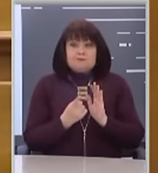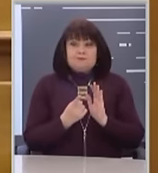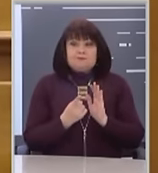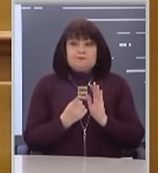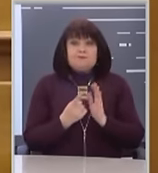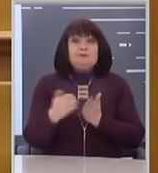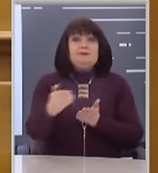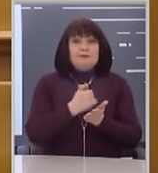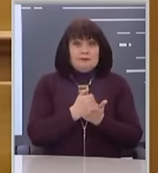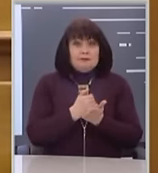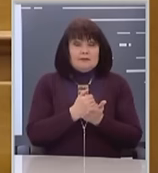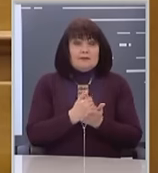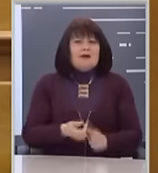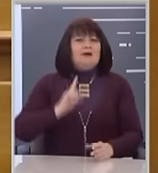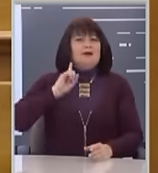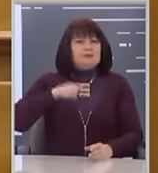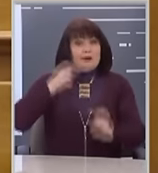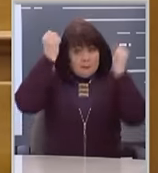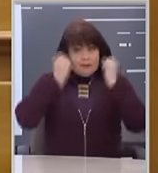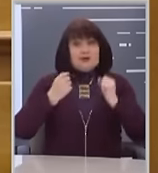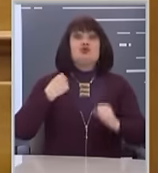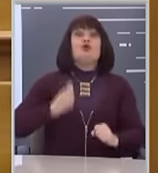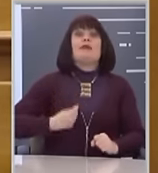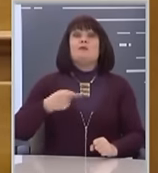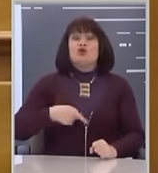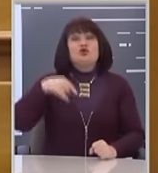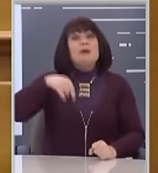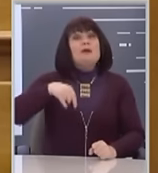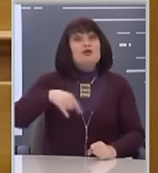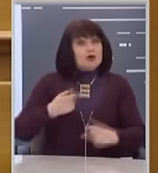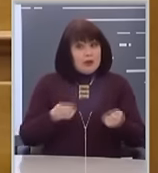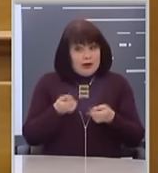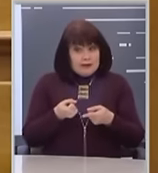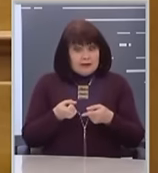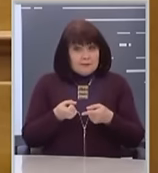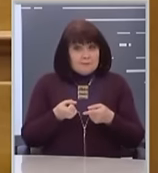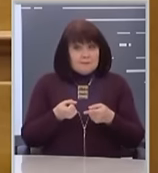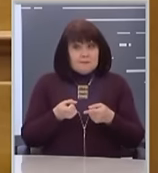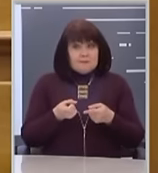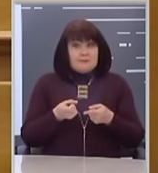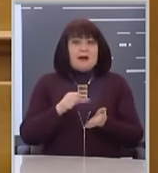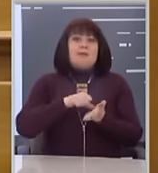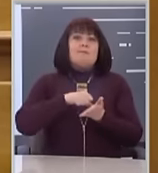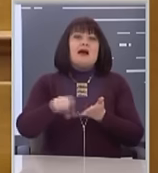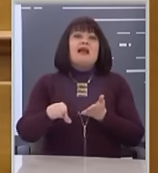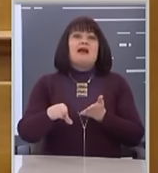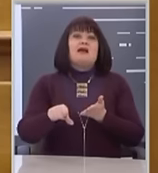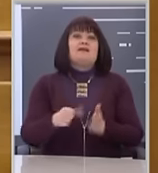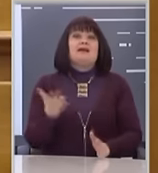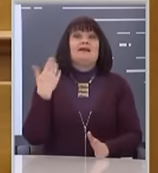το αδίκημα της απιστίας σε βάρος του δημοσίου για τον κύριο Παπαντονίου έχει παραγραφεί από το